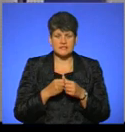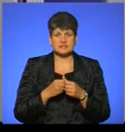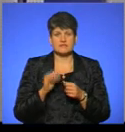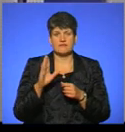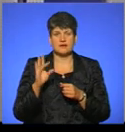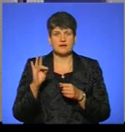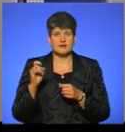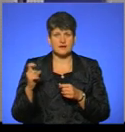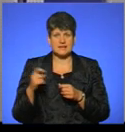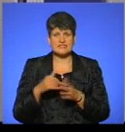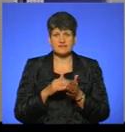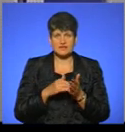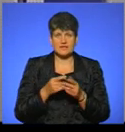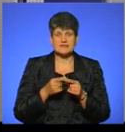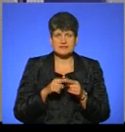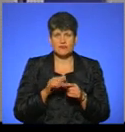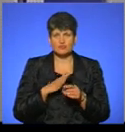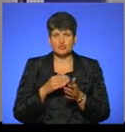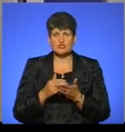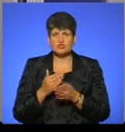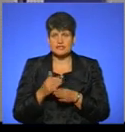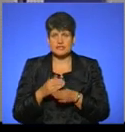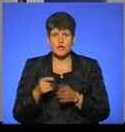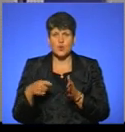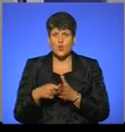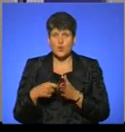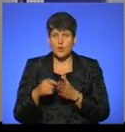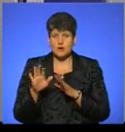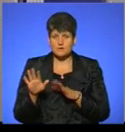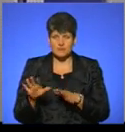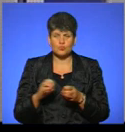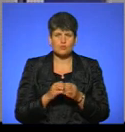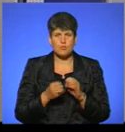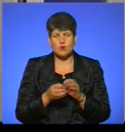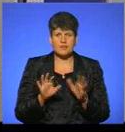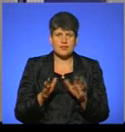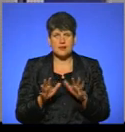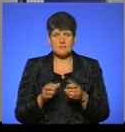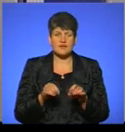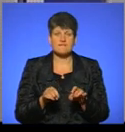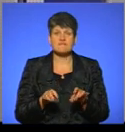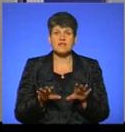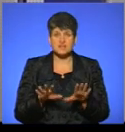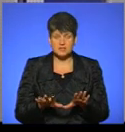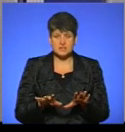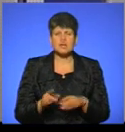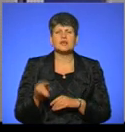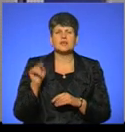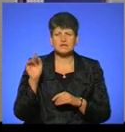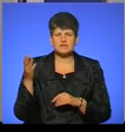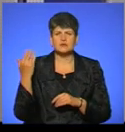свиней, то йшло частину на корм, і якось проблеми вирішувалися, хоча і також були факти